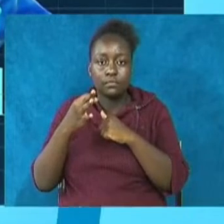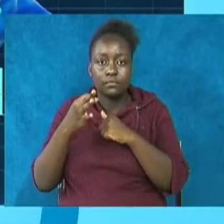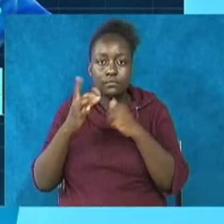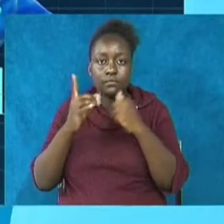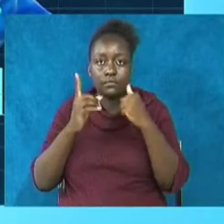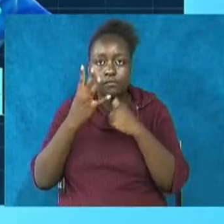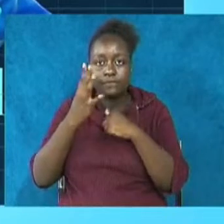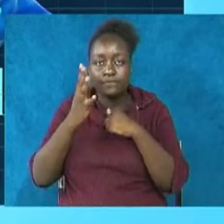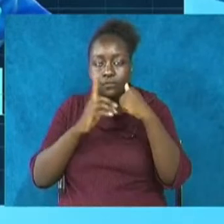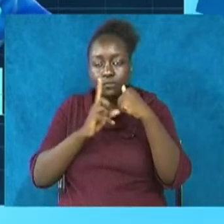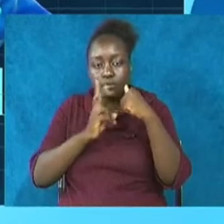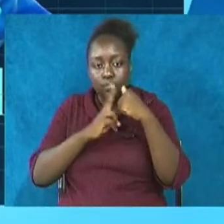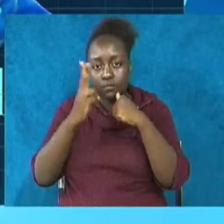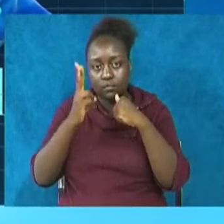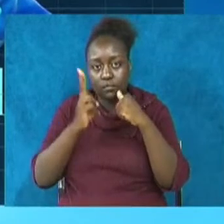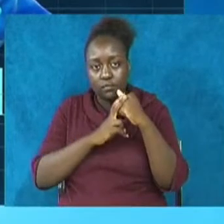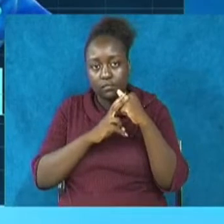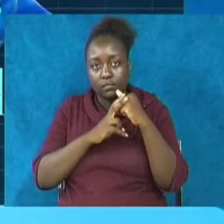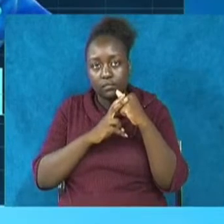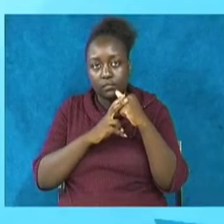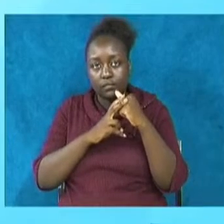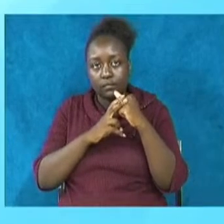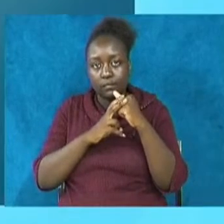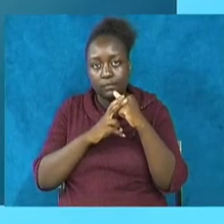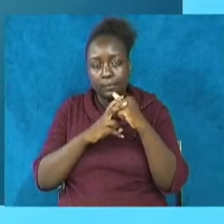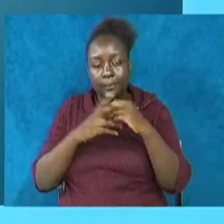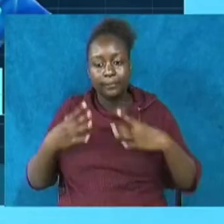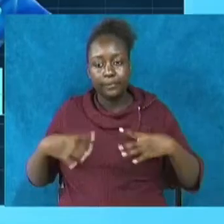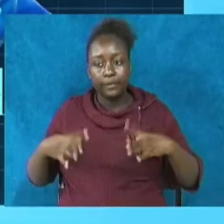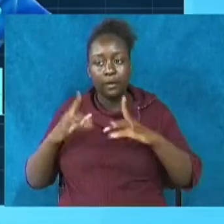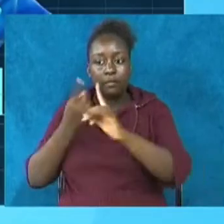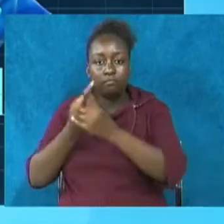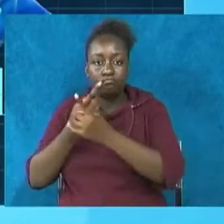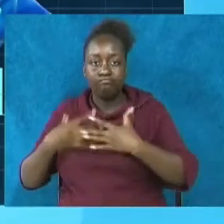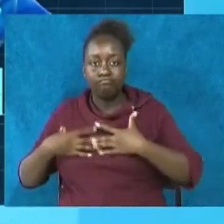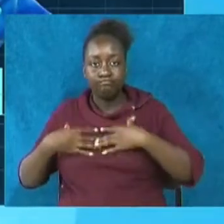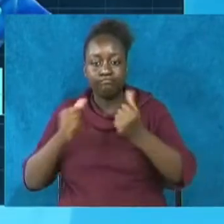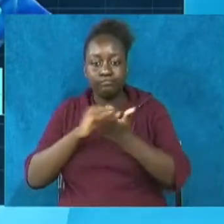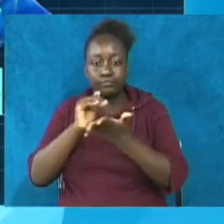1,318,446. Jumla waliopona katika vituo vya afya mbalimbali ikiwa